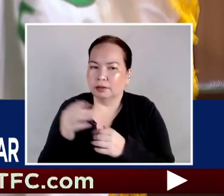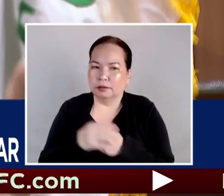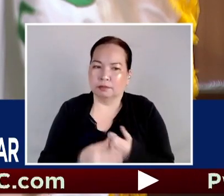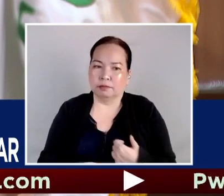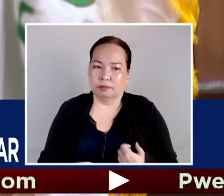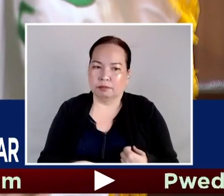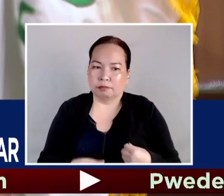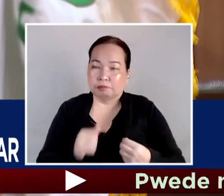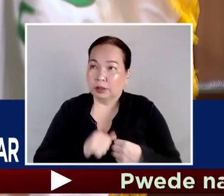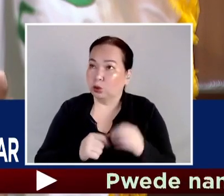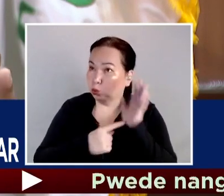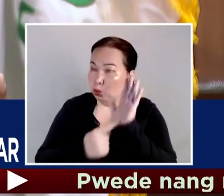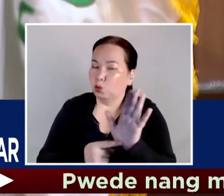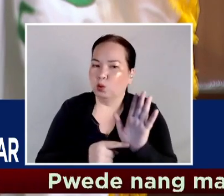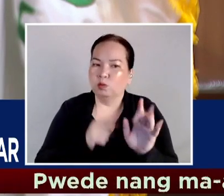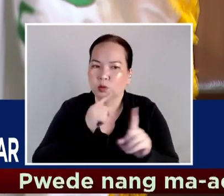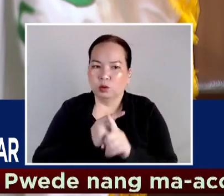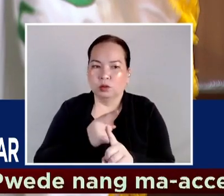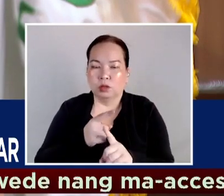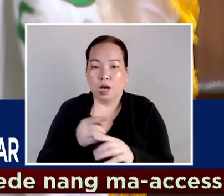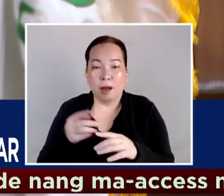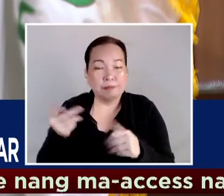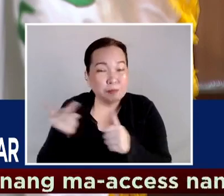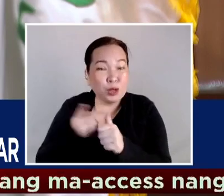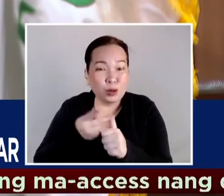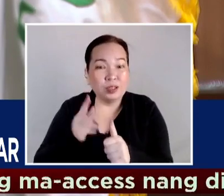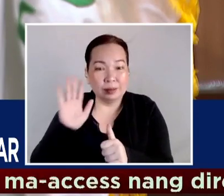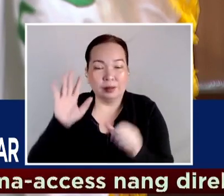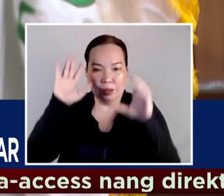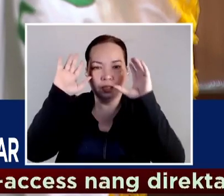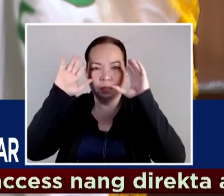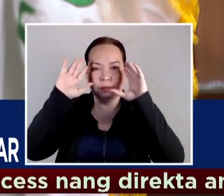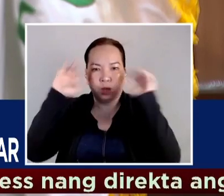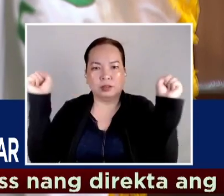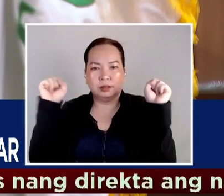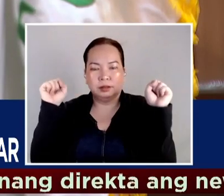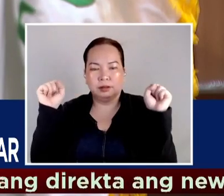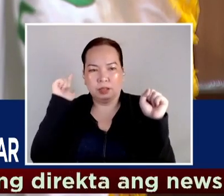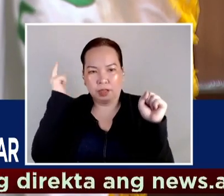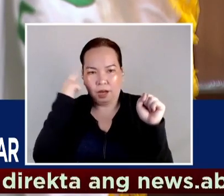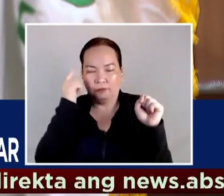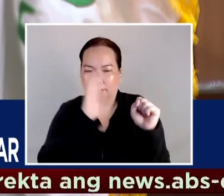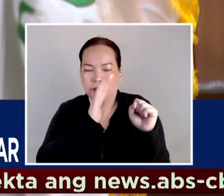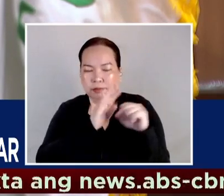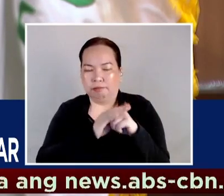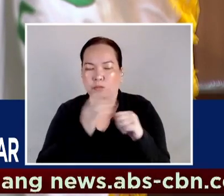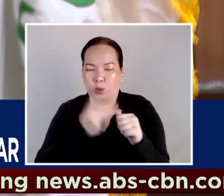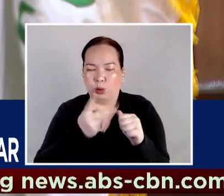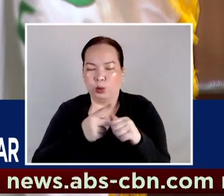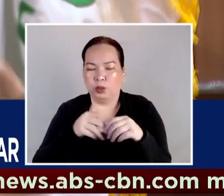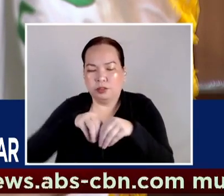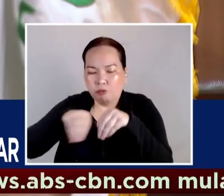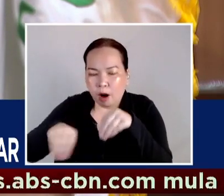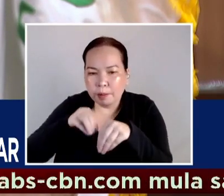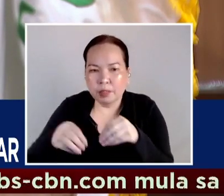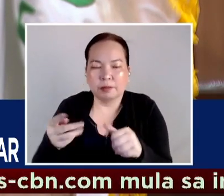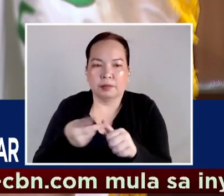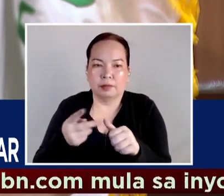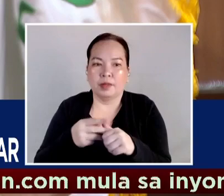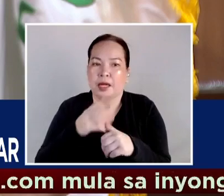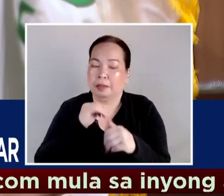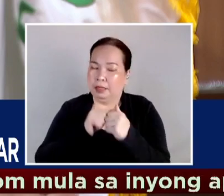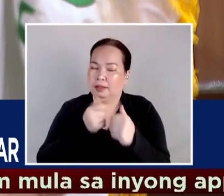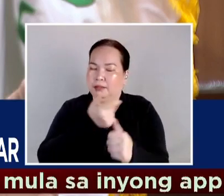tells everyone that yes, agriculture is the priority of my administration and that I will see to it